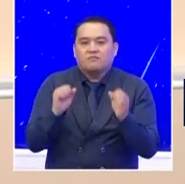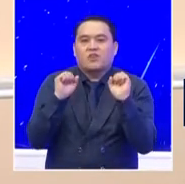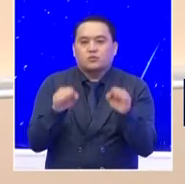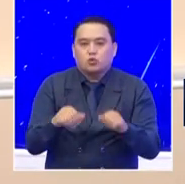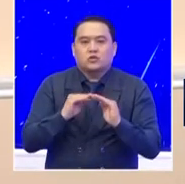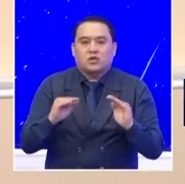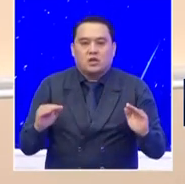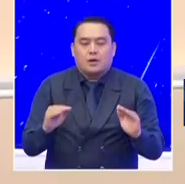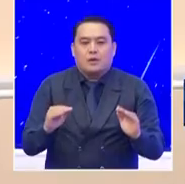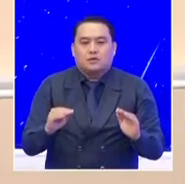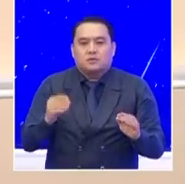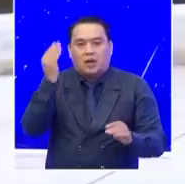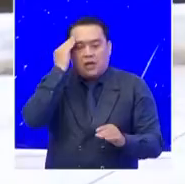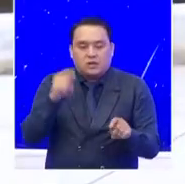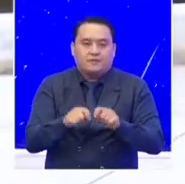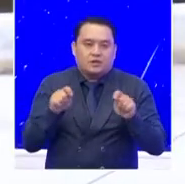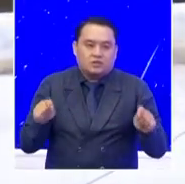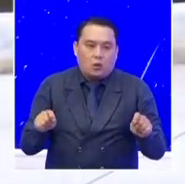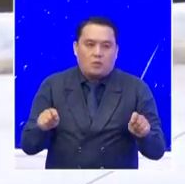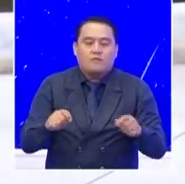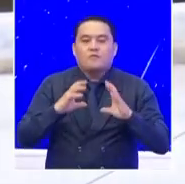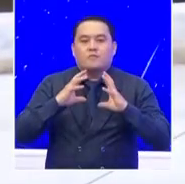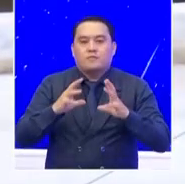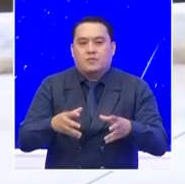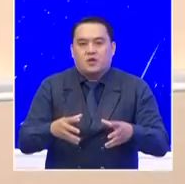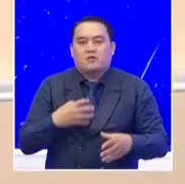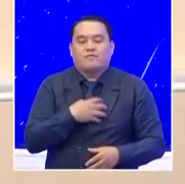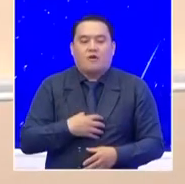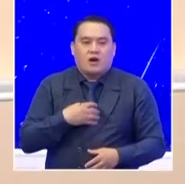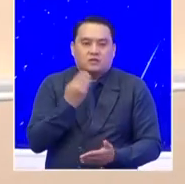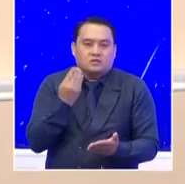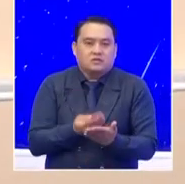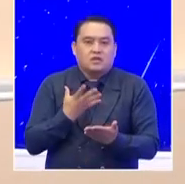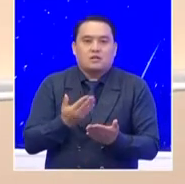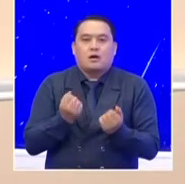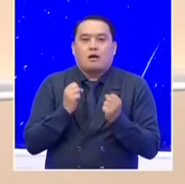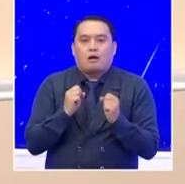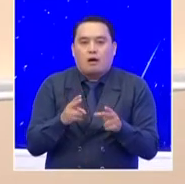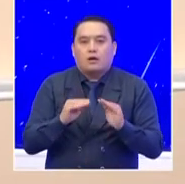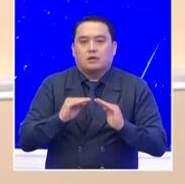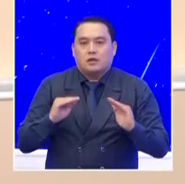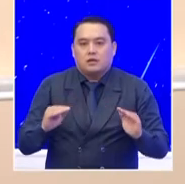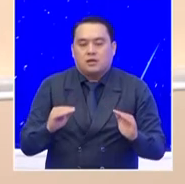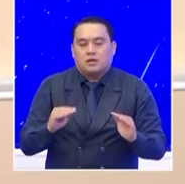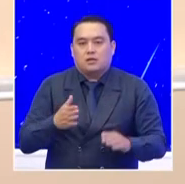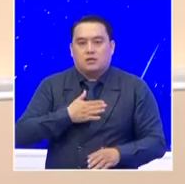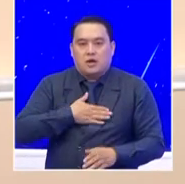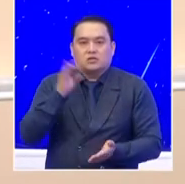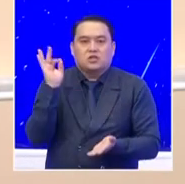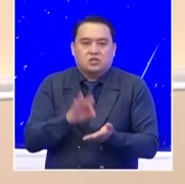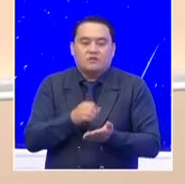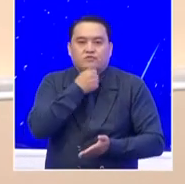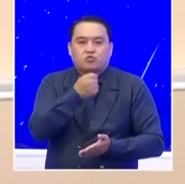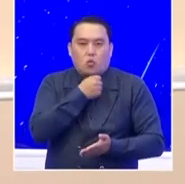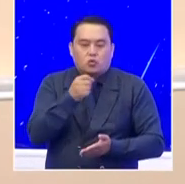детям раскрыть свои таланты. В мире нет ничего более важного и ценного, как дети и детство. Наша задача